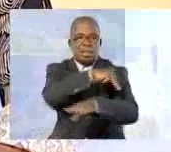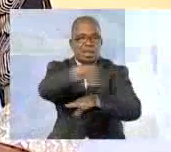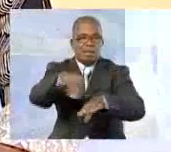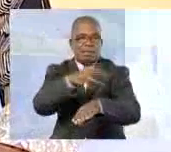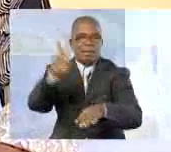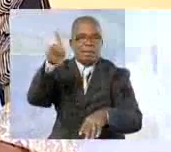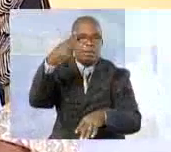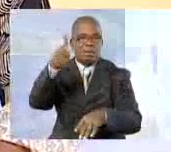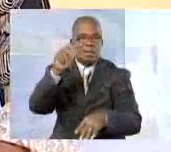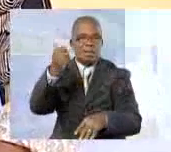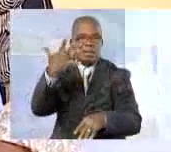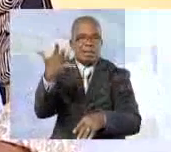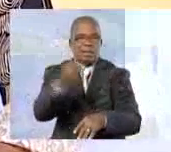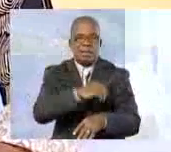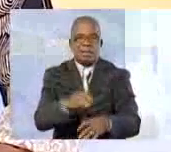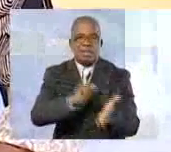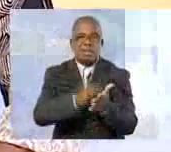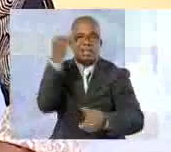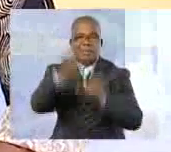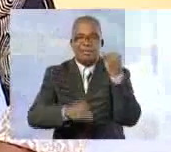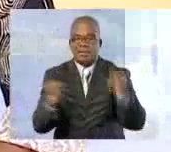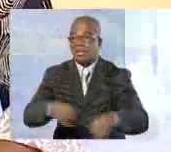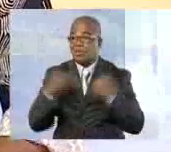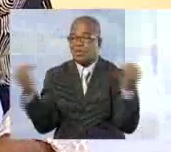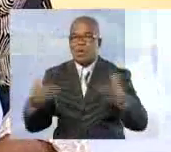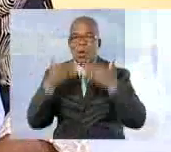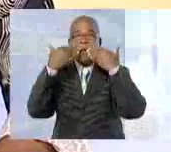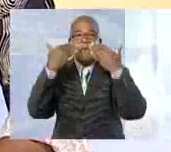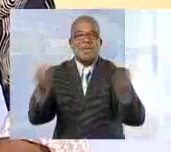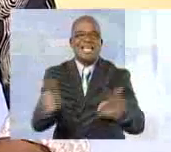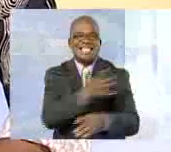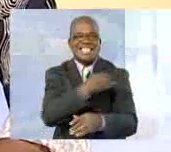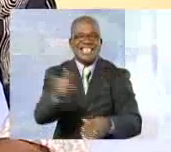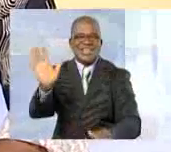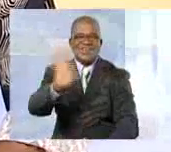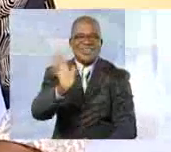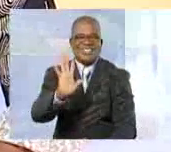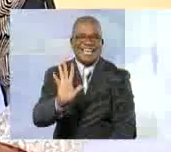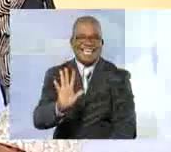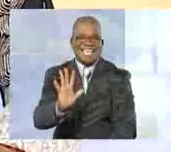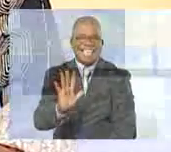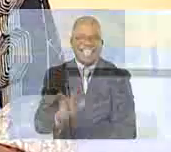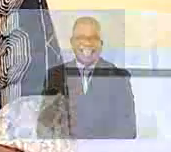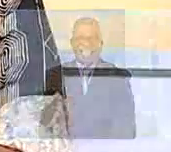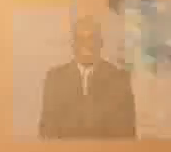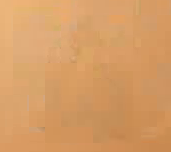Kenya à 15h. Et c'est la fin de cette édition. Merci à vous de nous avoir suivis.